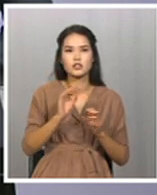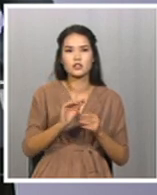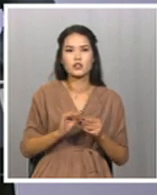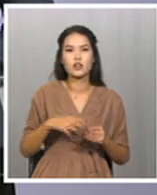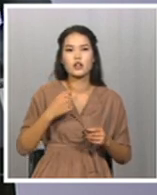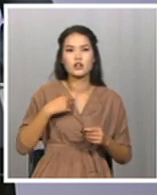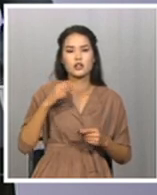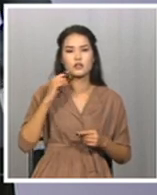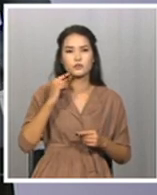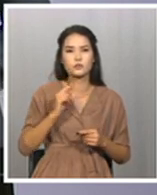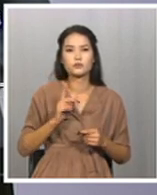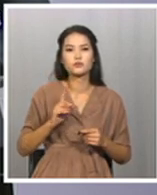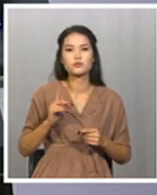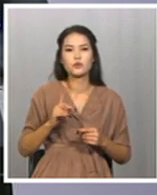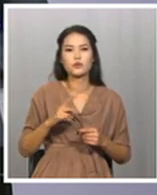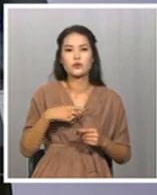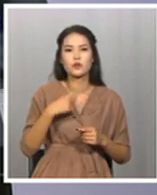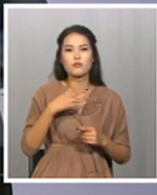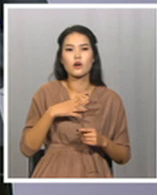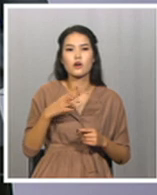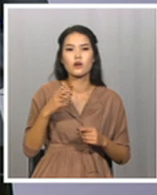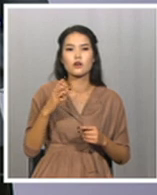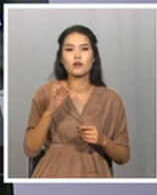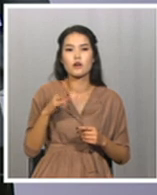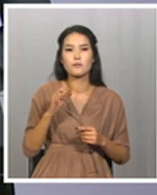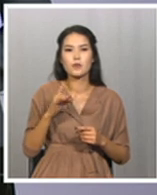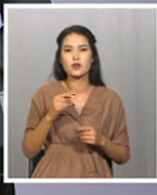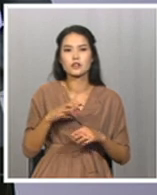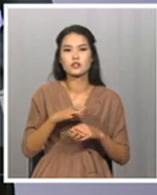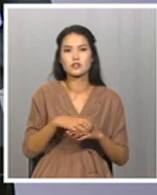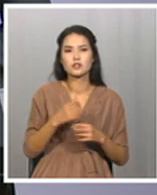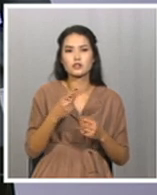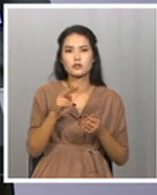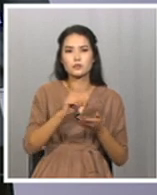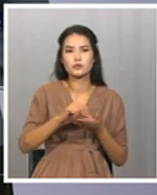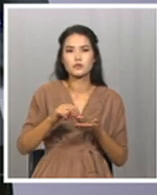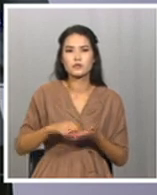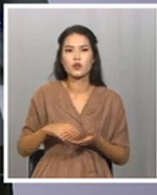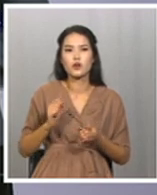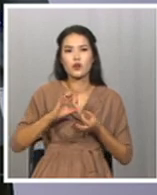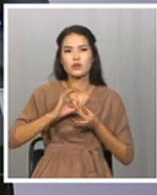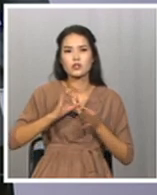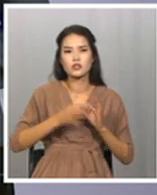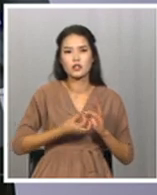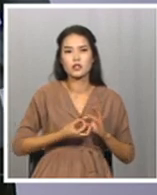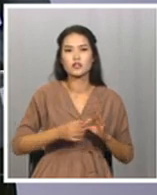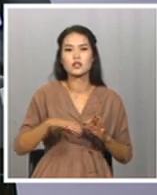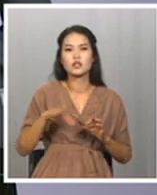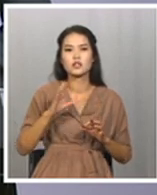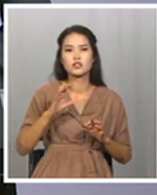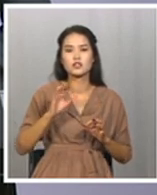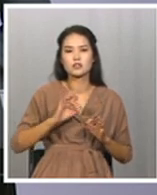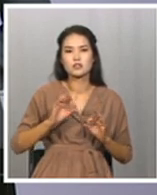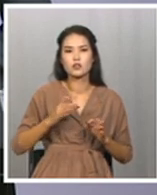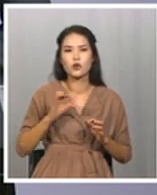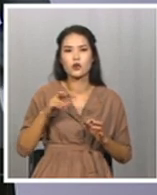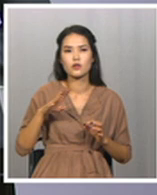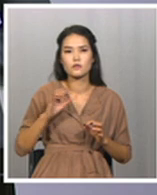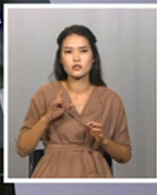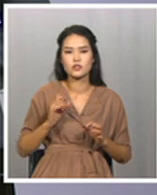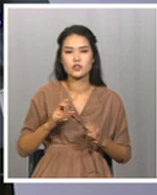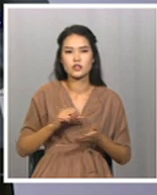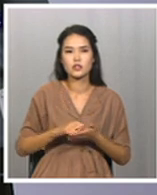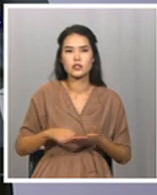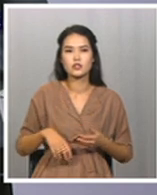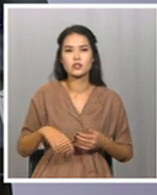предыдущих уроках мы говорили о композиционных особенностях произведения, о деталях и изобразительно-выразительных средствах. Сегодня